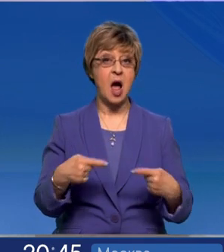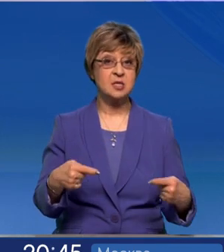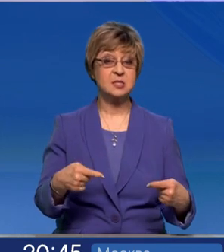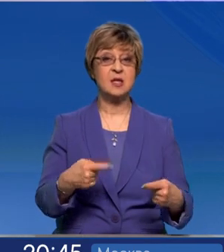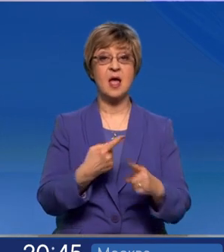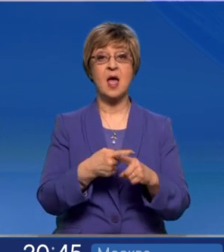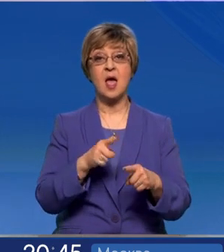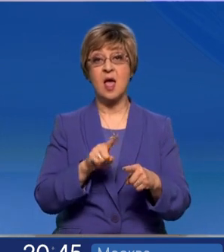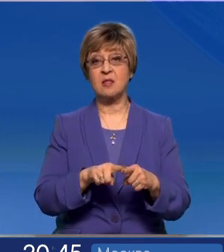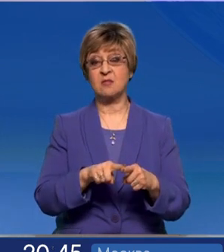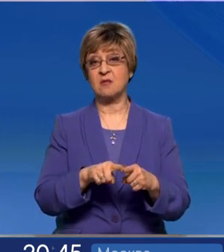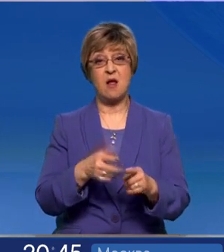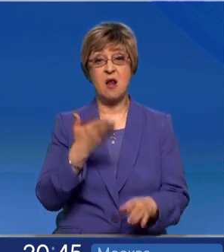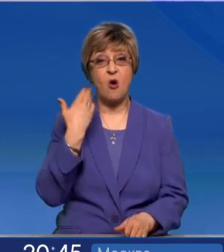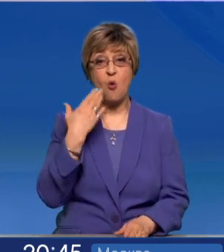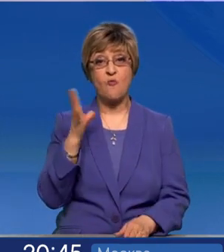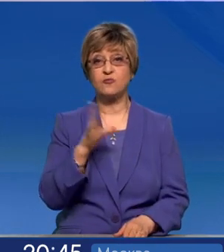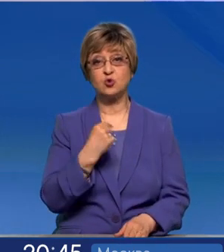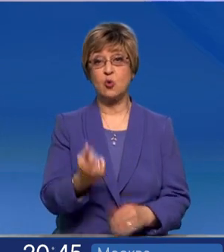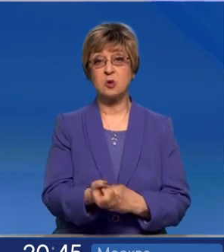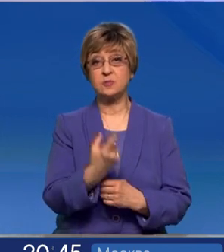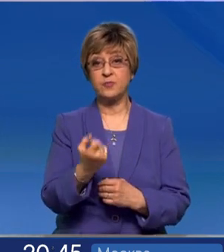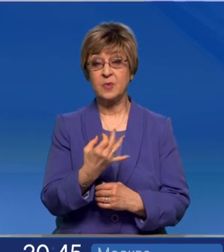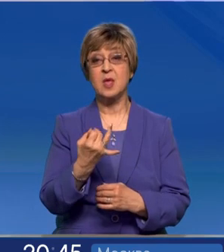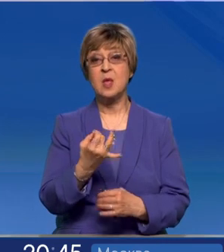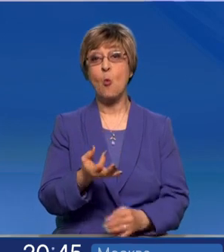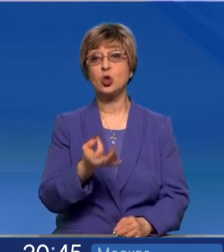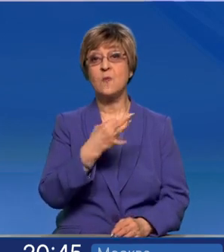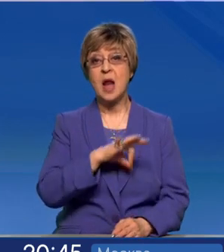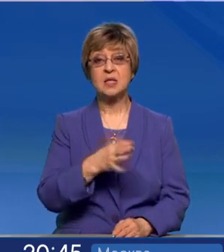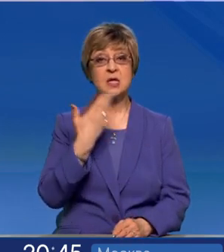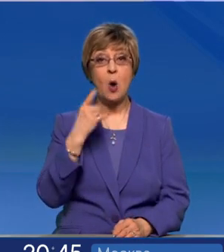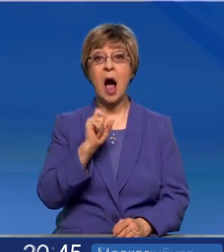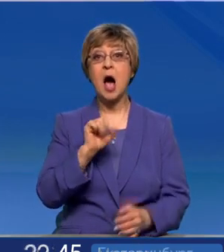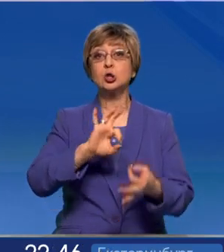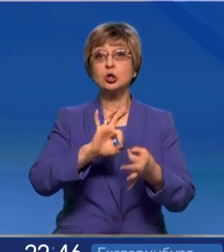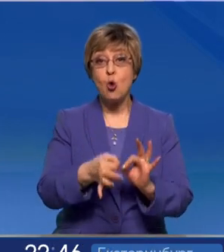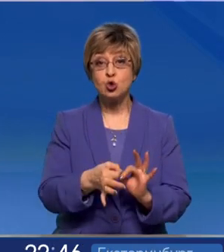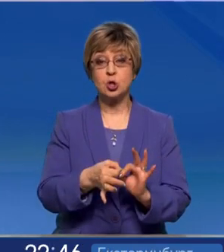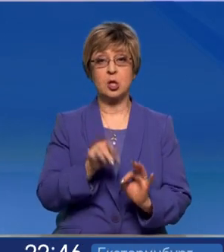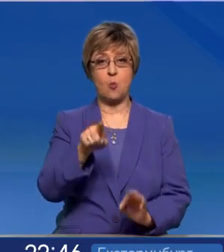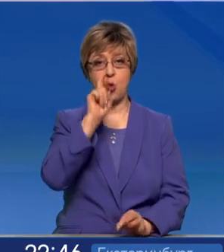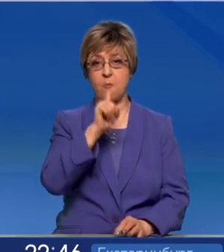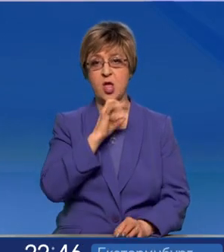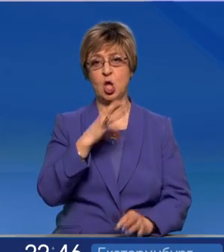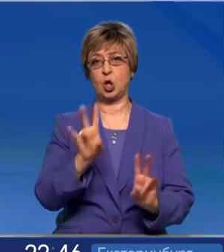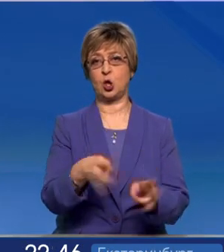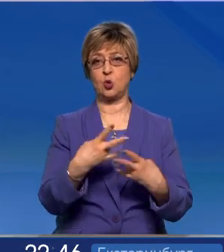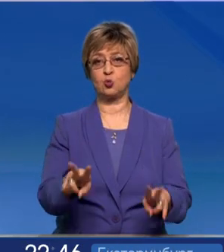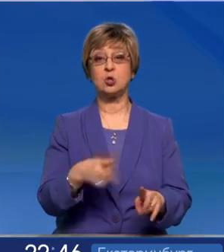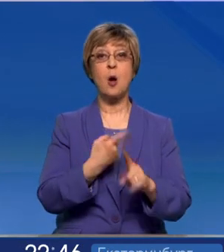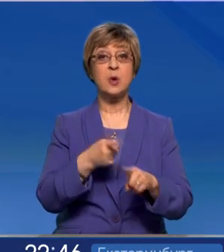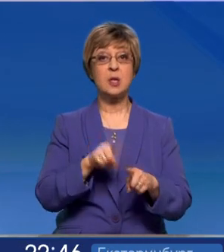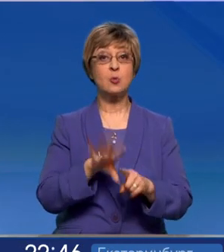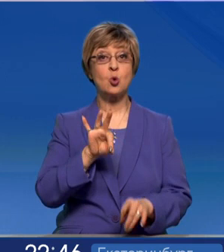разное легко, и потребляется тоже легко. В то время как нечто более сложное ему непонятно и не нужно, потому что он